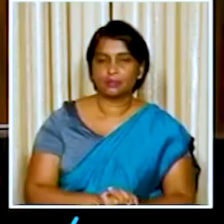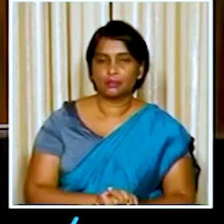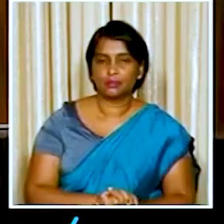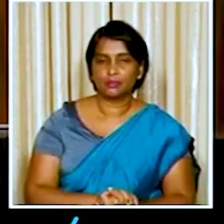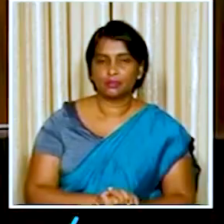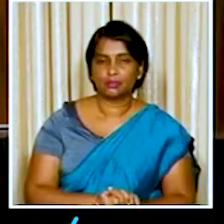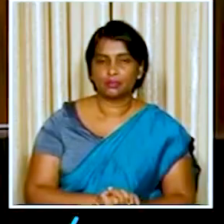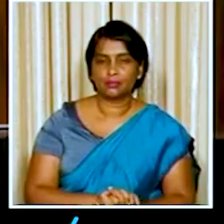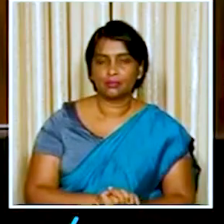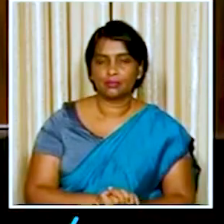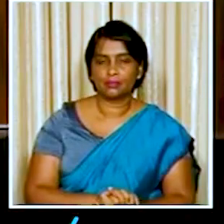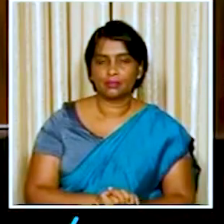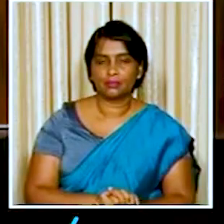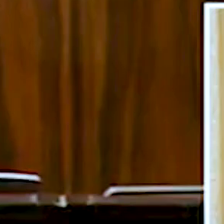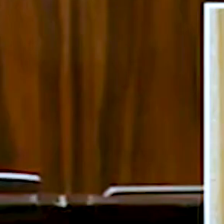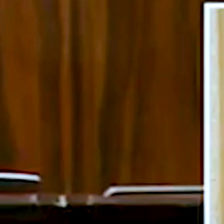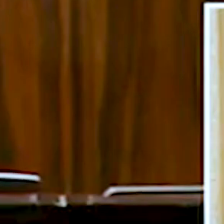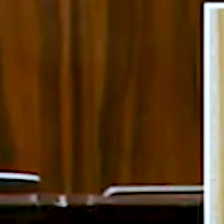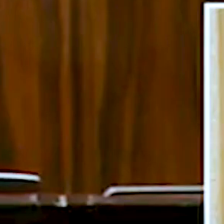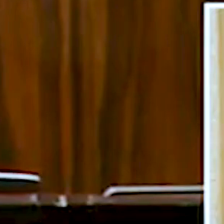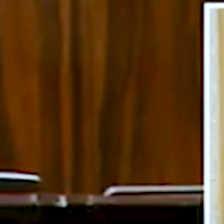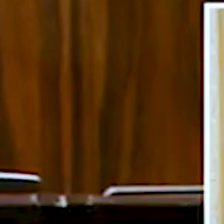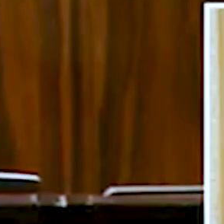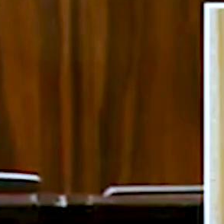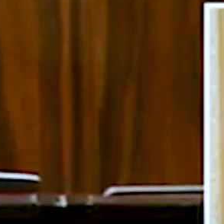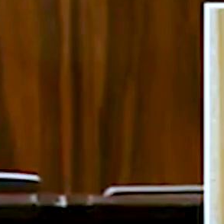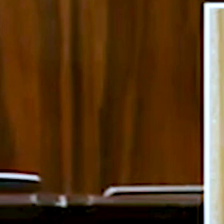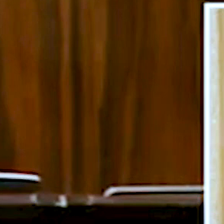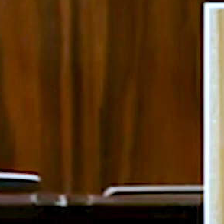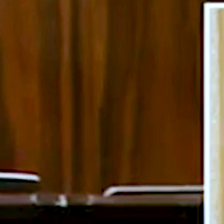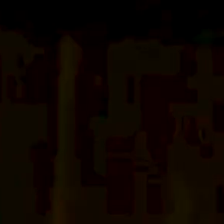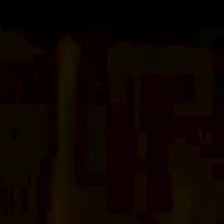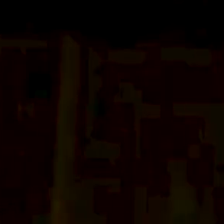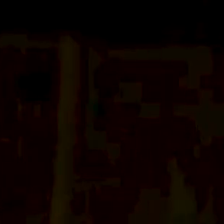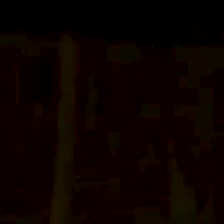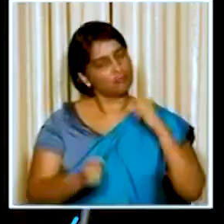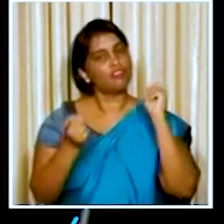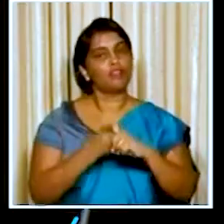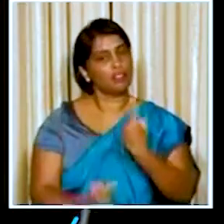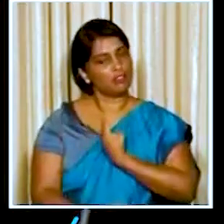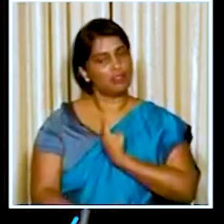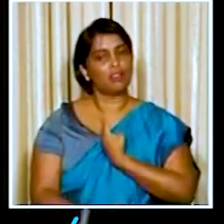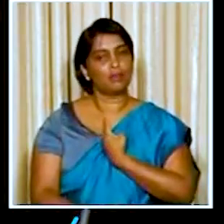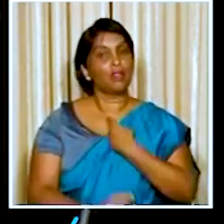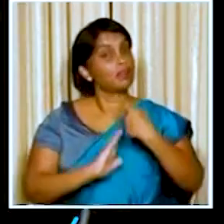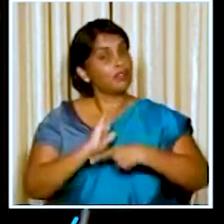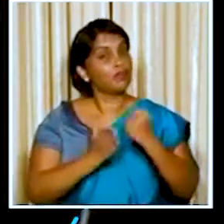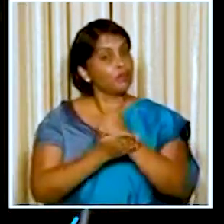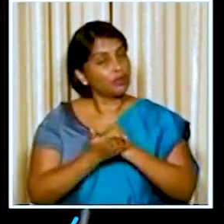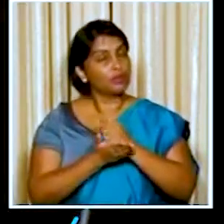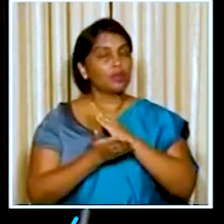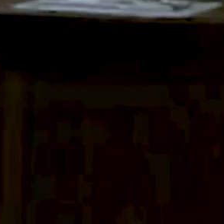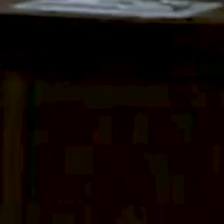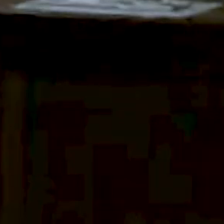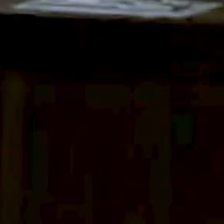ඩවුන්. තමින්ද විජේසිරිපත්වත් වාඩි වෙන්න හරි. මන්ත්‍රීවරු වාඩි වෙන්න. තනියම සටන් කරන්න උනත් මේ රටේ ඉන්න සෑම